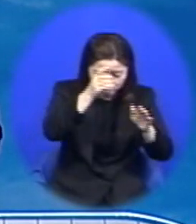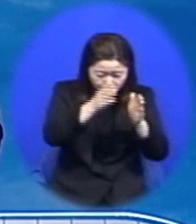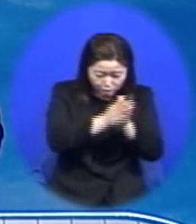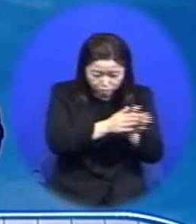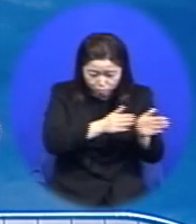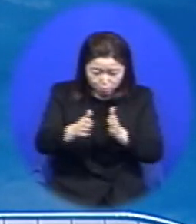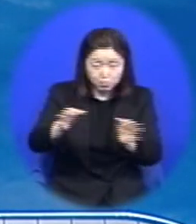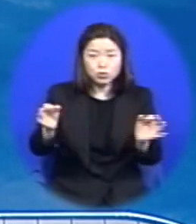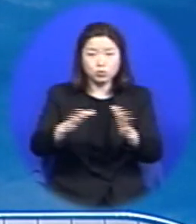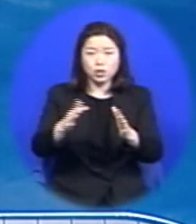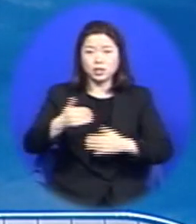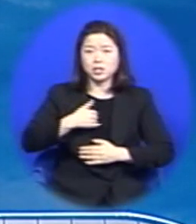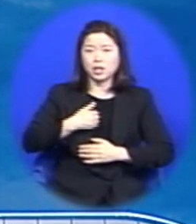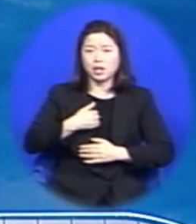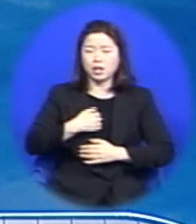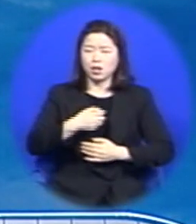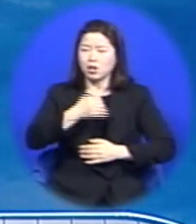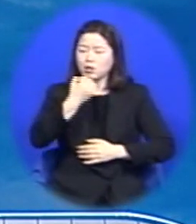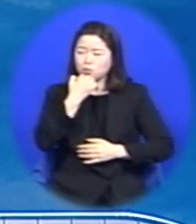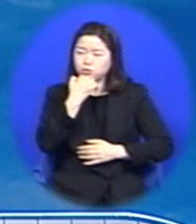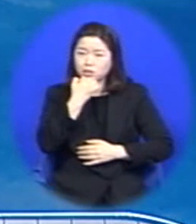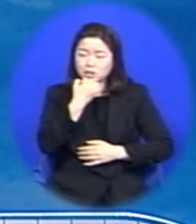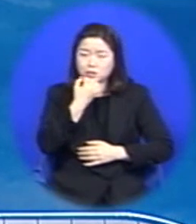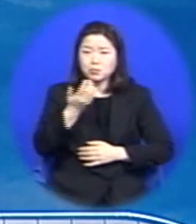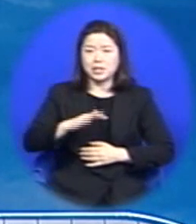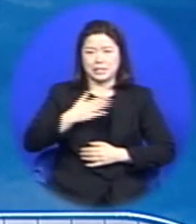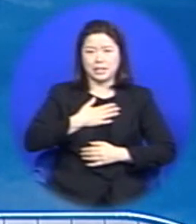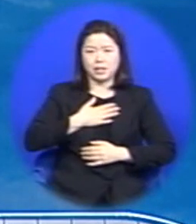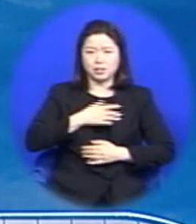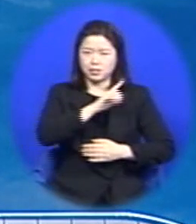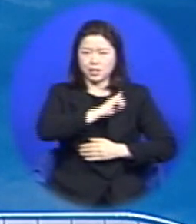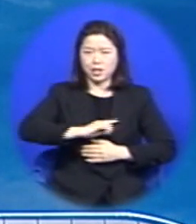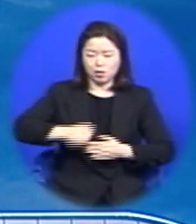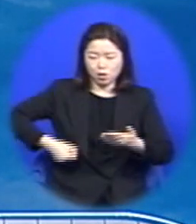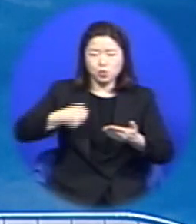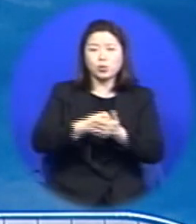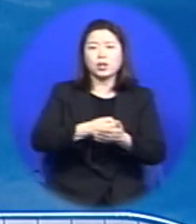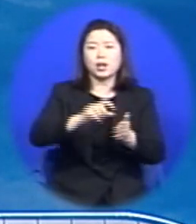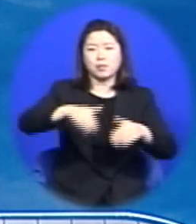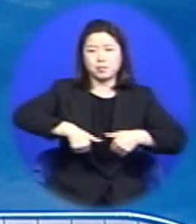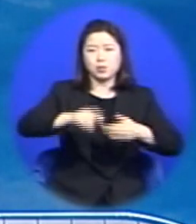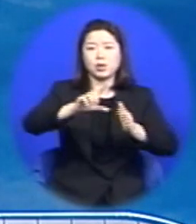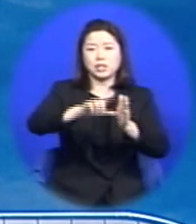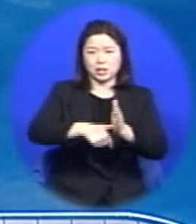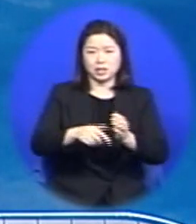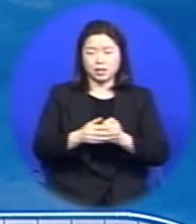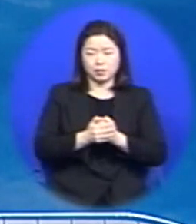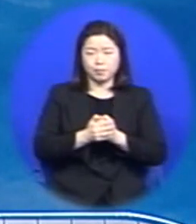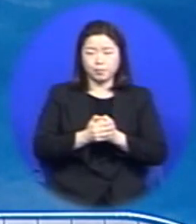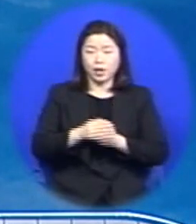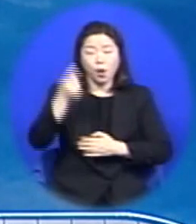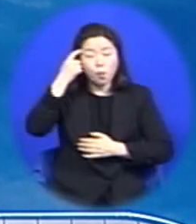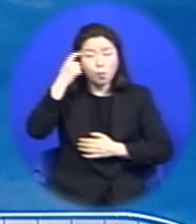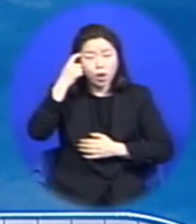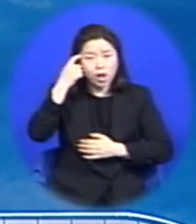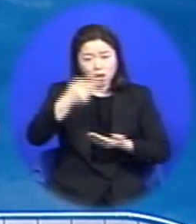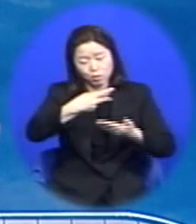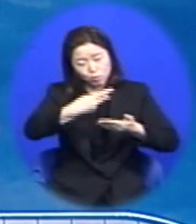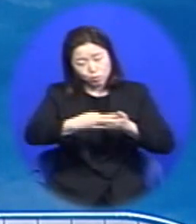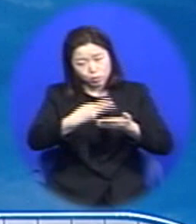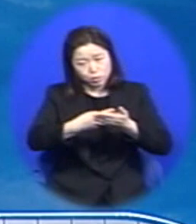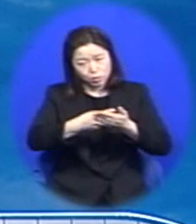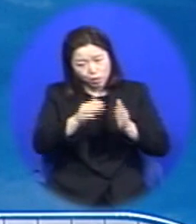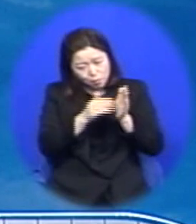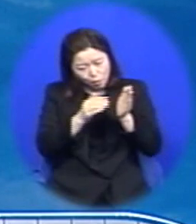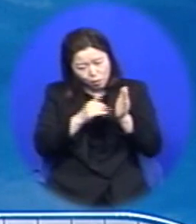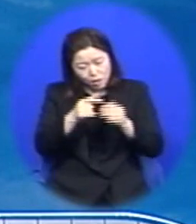순간에 제겐 우습게도 가장 용기를 필요로 하는 시간이랍니다. 여러분 중에 왜 누워서 몰래 기도하지